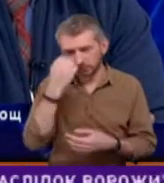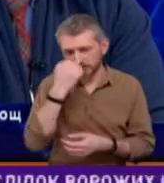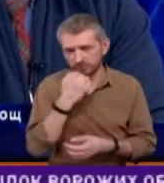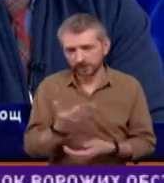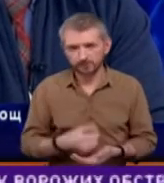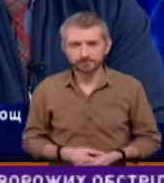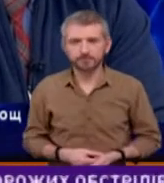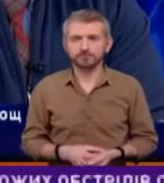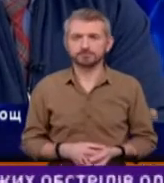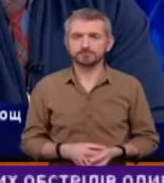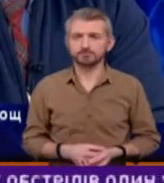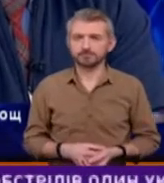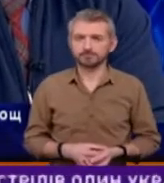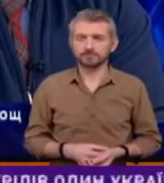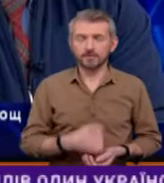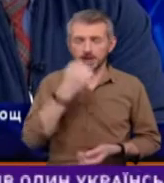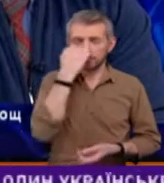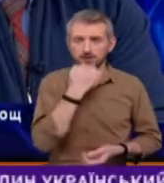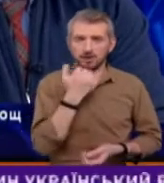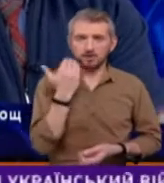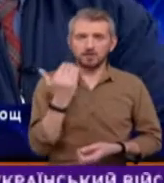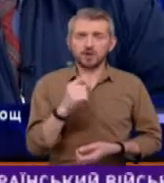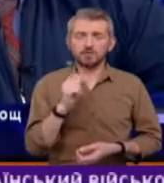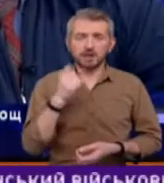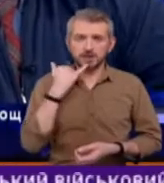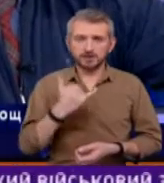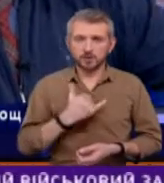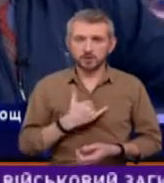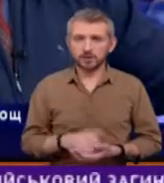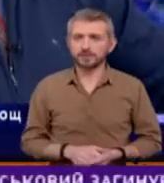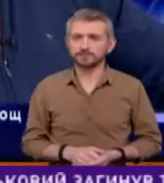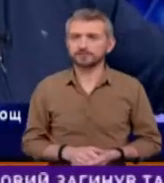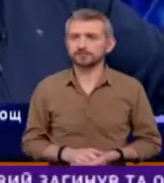вам. Спасибі вам за дзвінок, пане Ігоре.